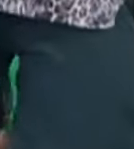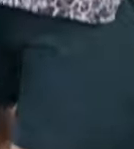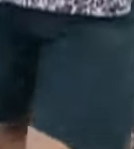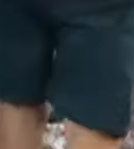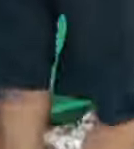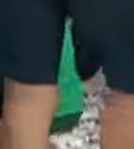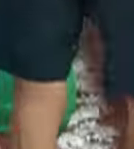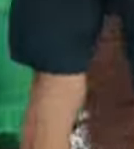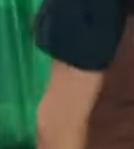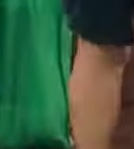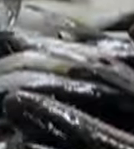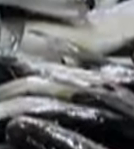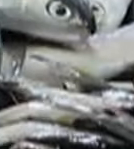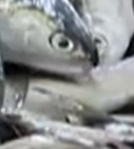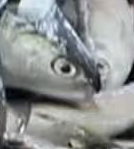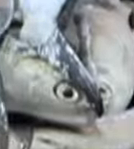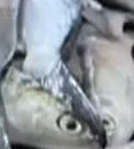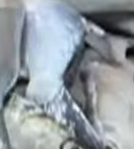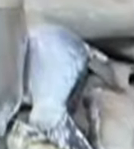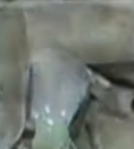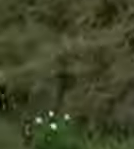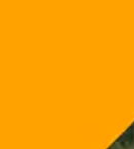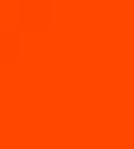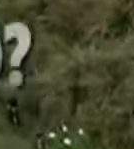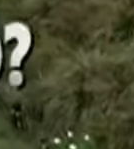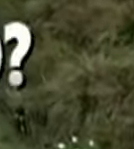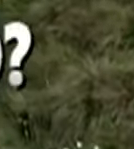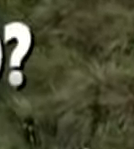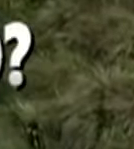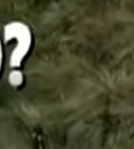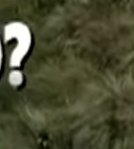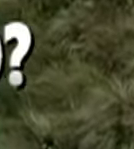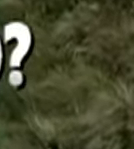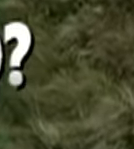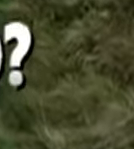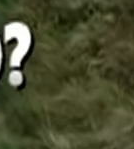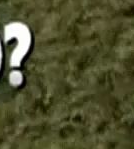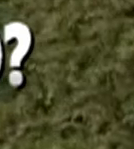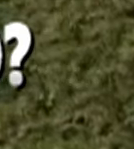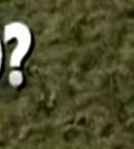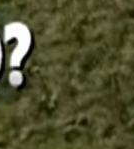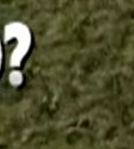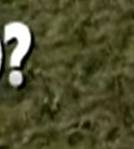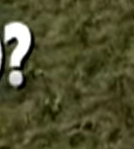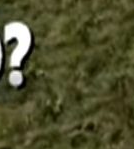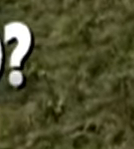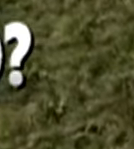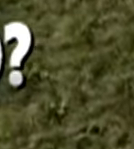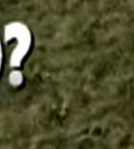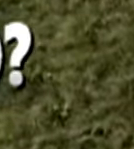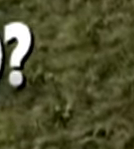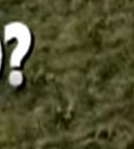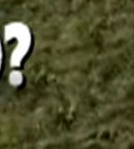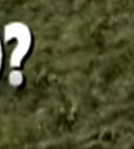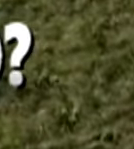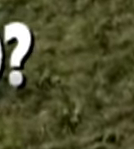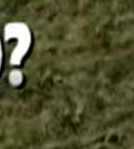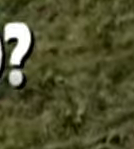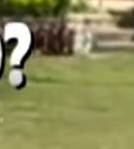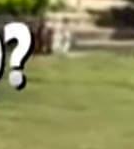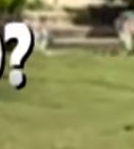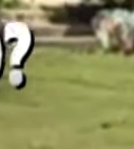Isang linggo bago ang Semana Santa. At estado ng isla ng Bohol bilang UNESCO Global